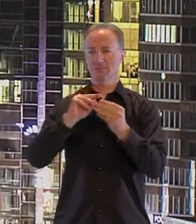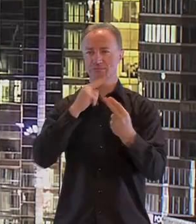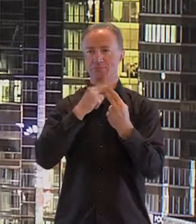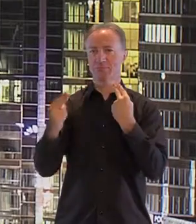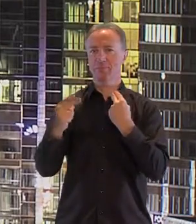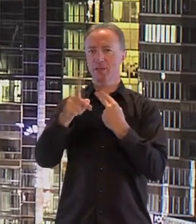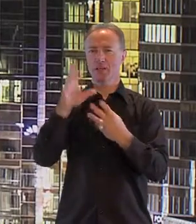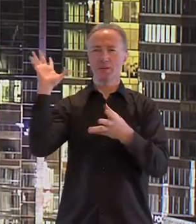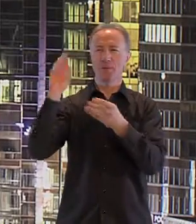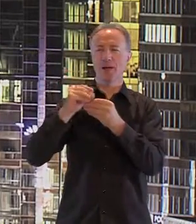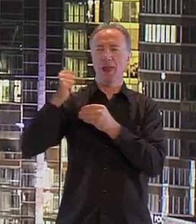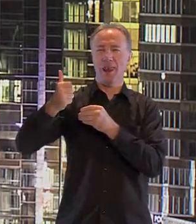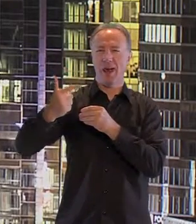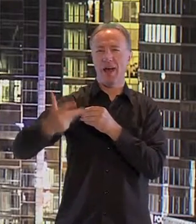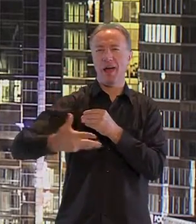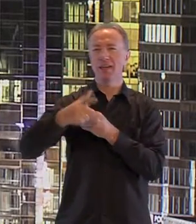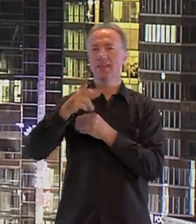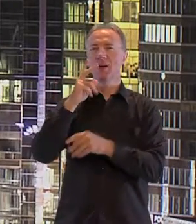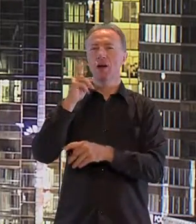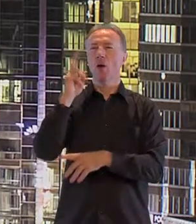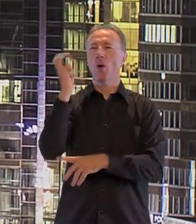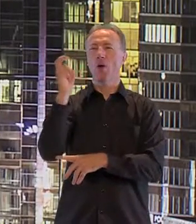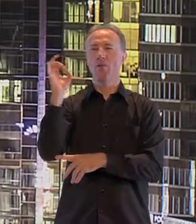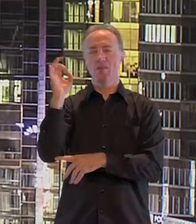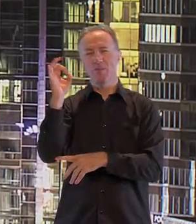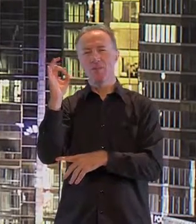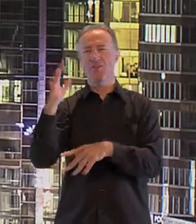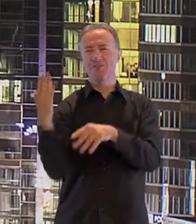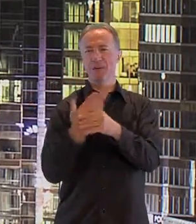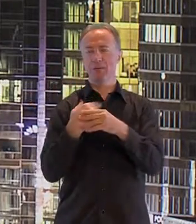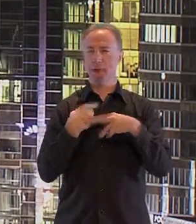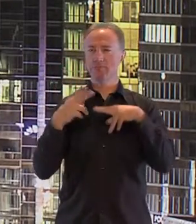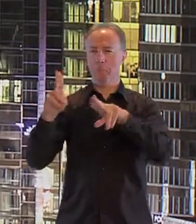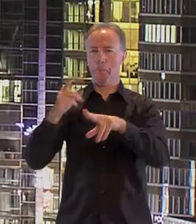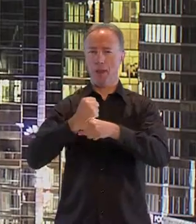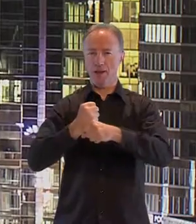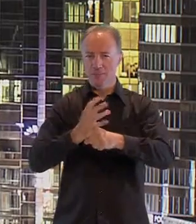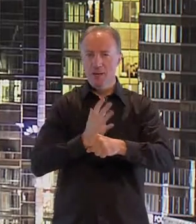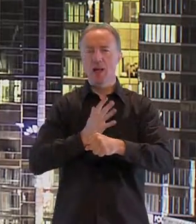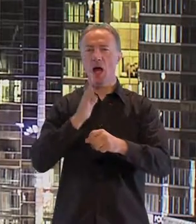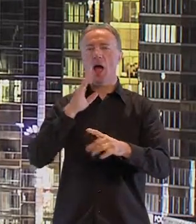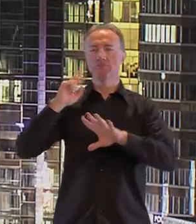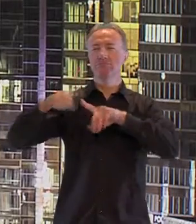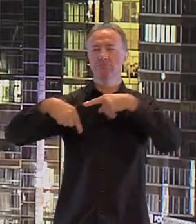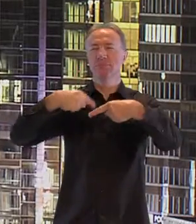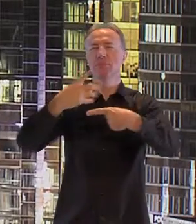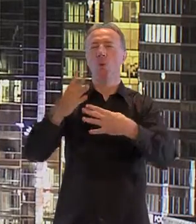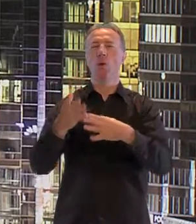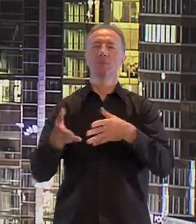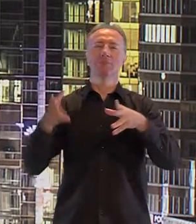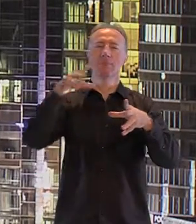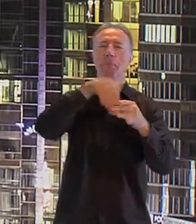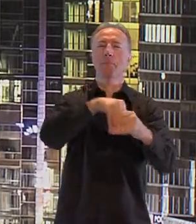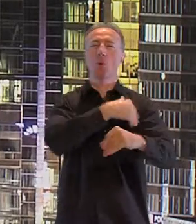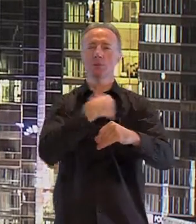Przez kilka lat dla dużego holenderskiego pracodawcy, później już tylko dla polskich, cały